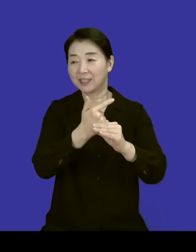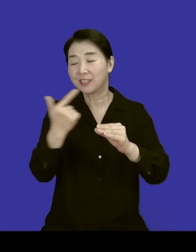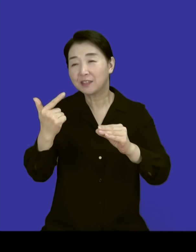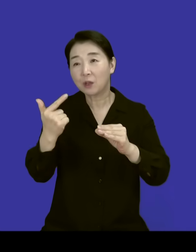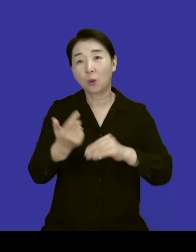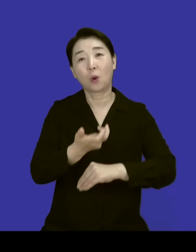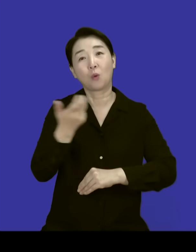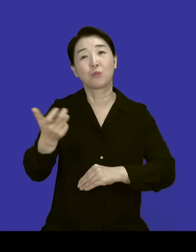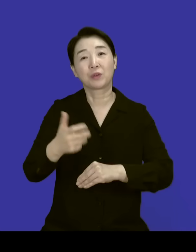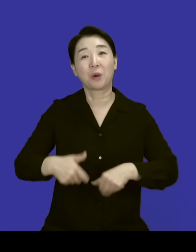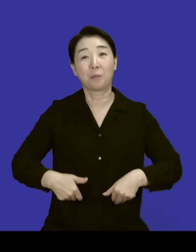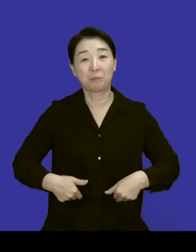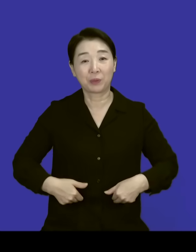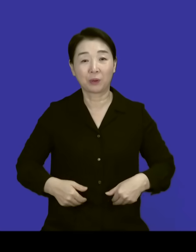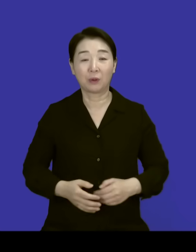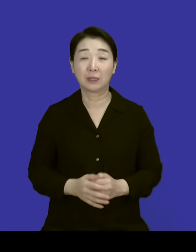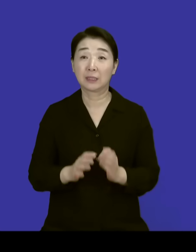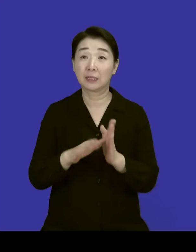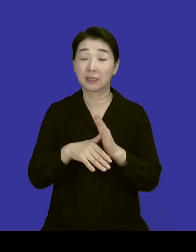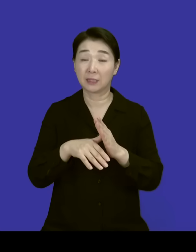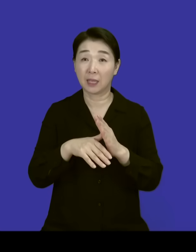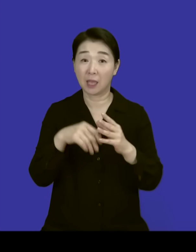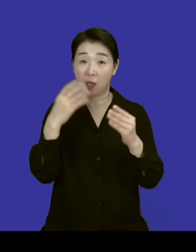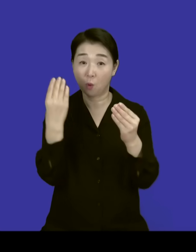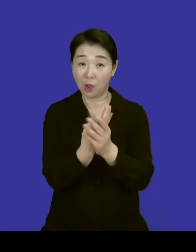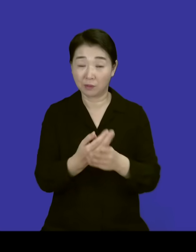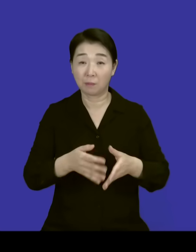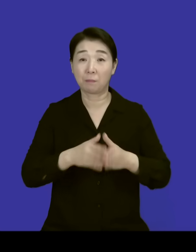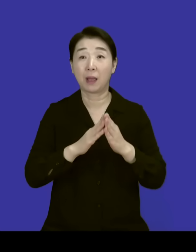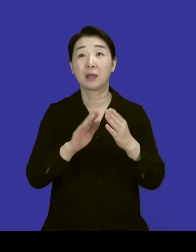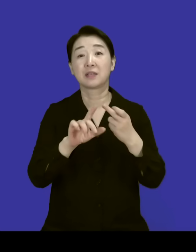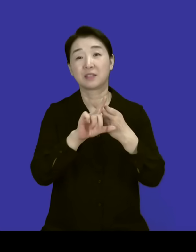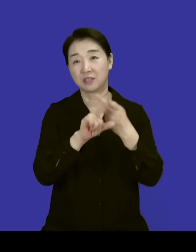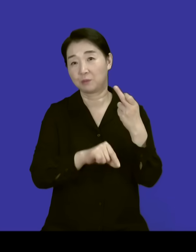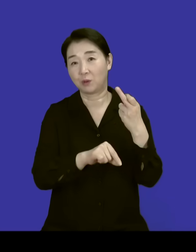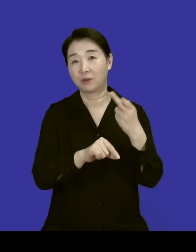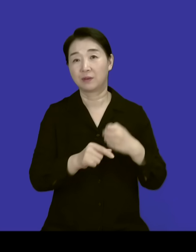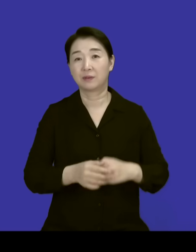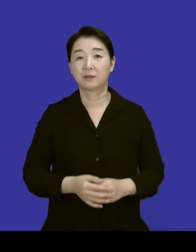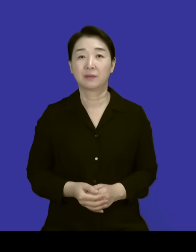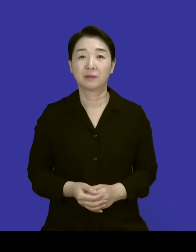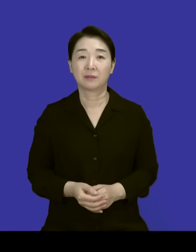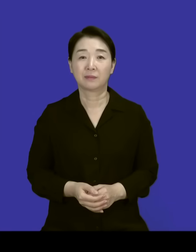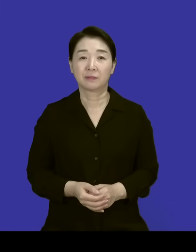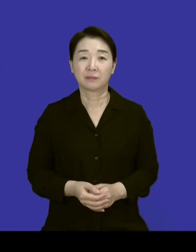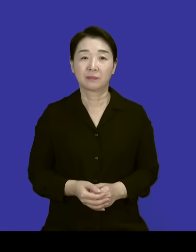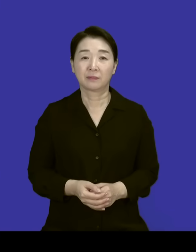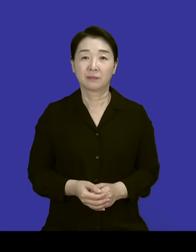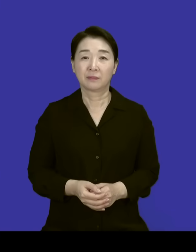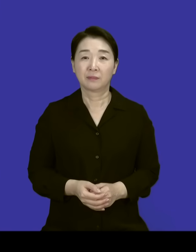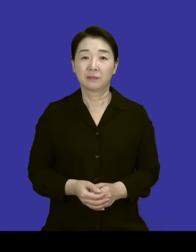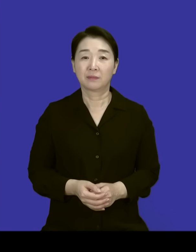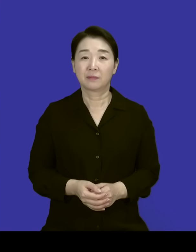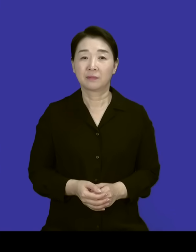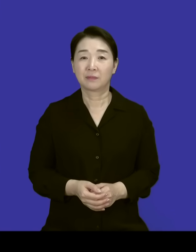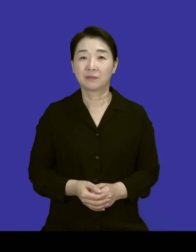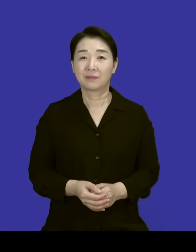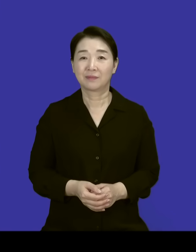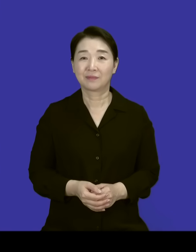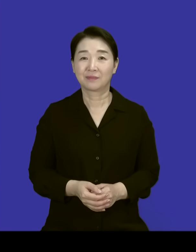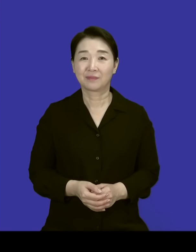근데 그게 완공되는 시점이 12월이었어요. 올해 정도예요. 예. 네, 그래서 그러면 제일